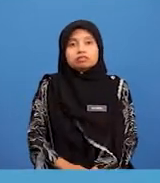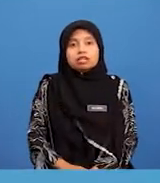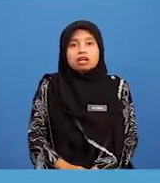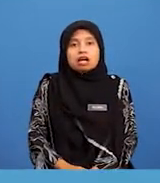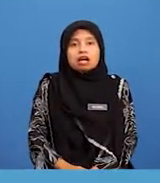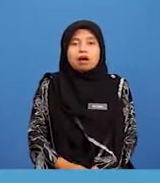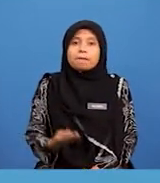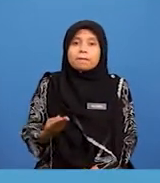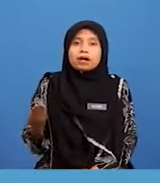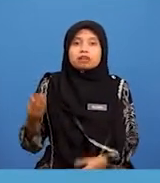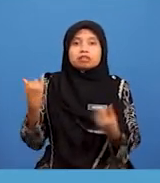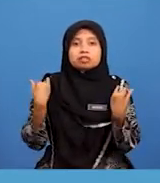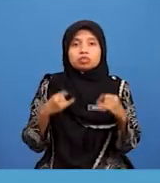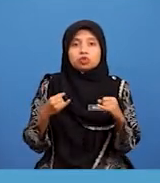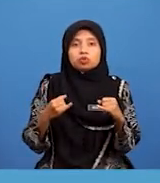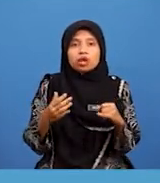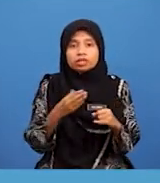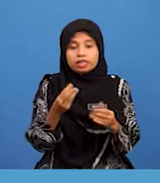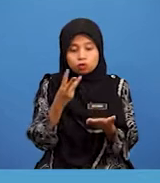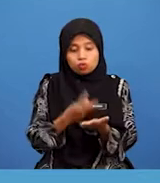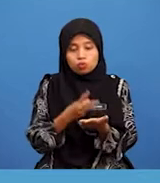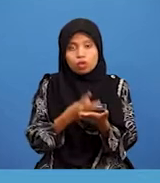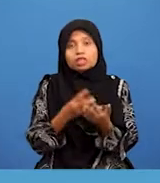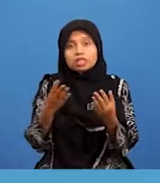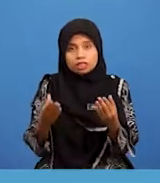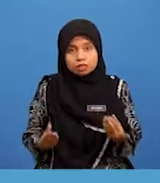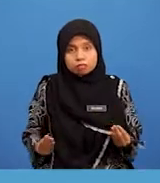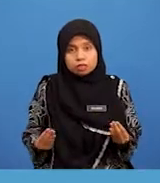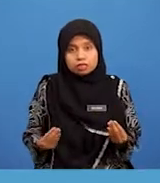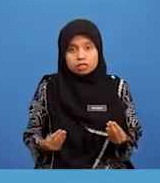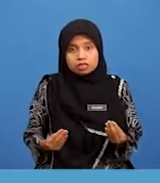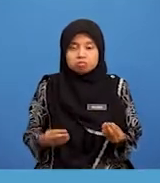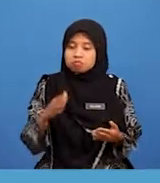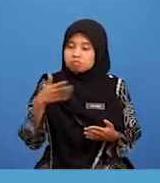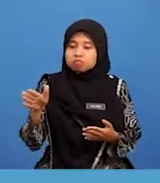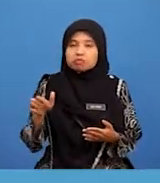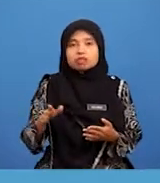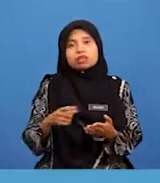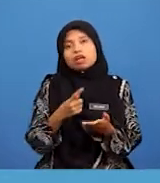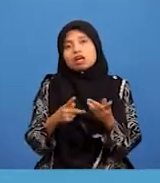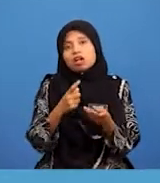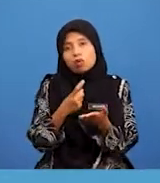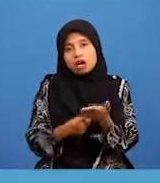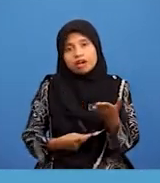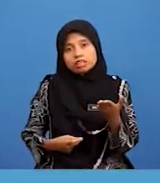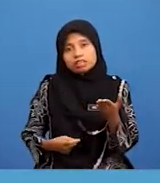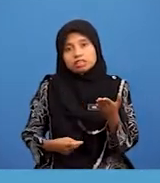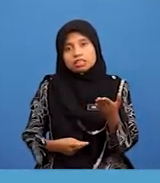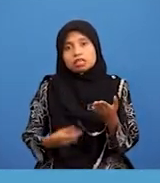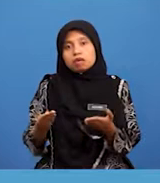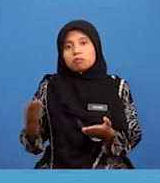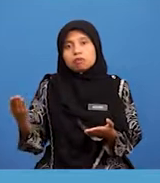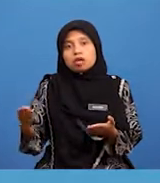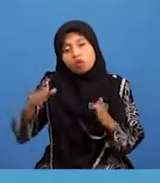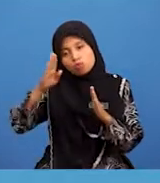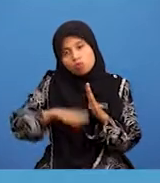Aset dijual dan wang diterima. Abaikan jika harga jualan aset tersebut kurang daripada nilai